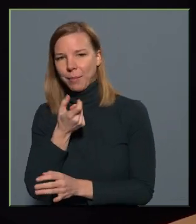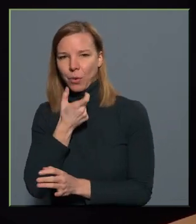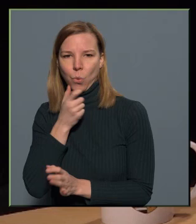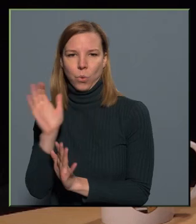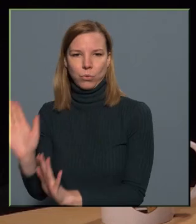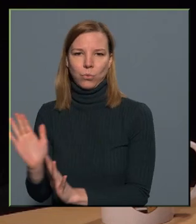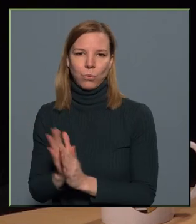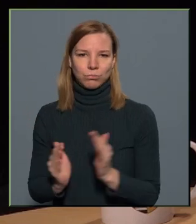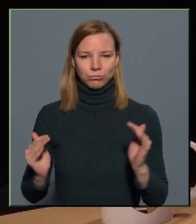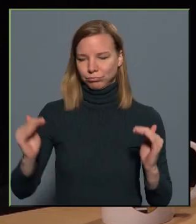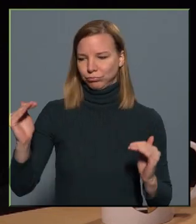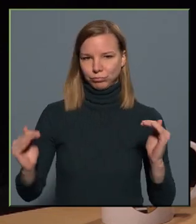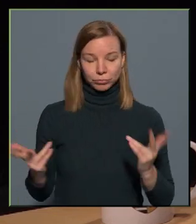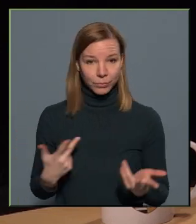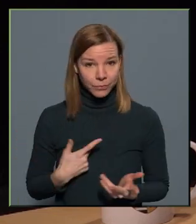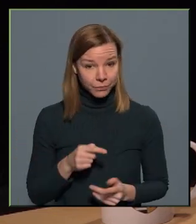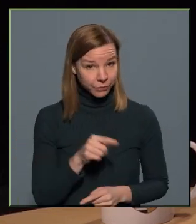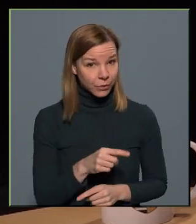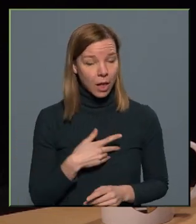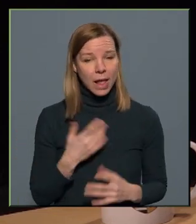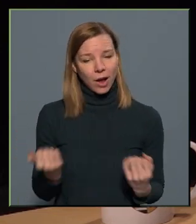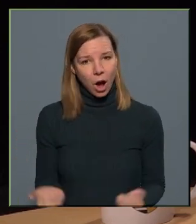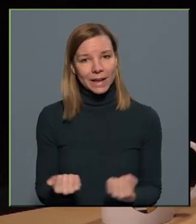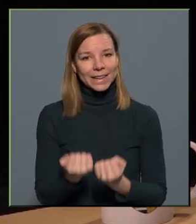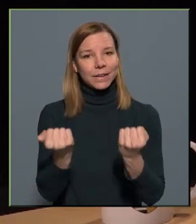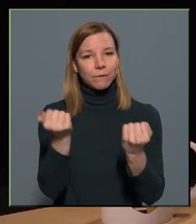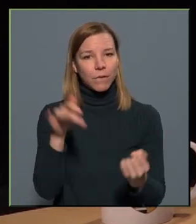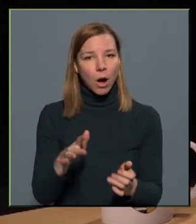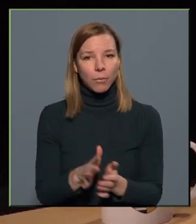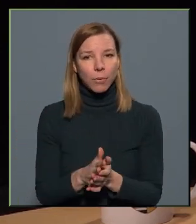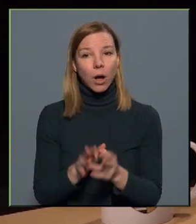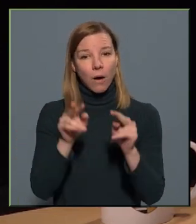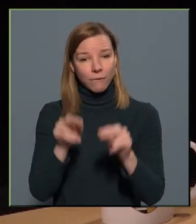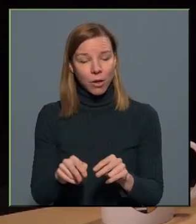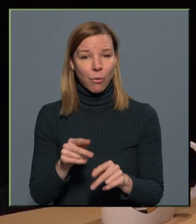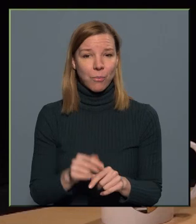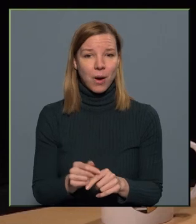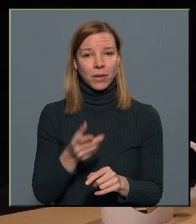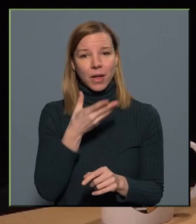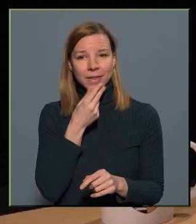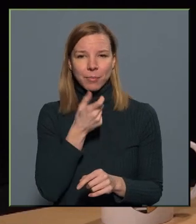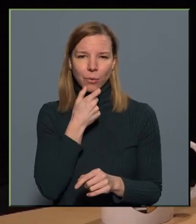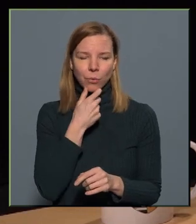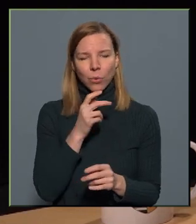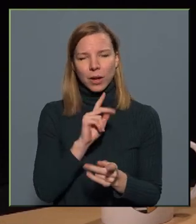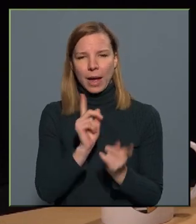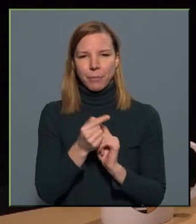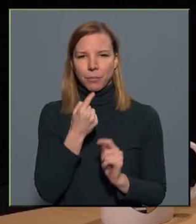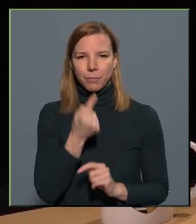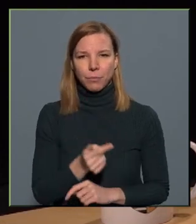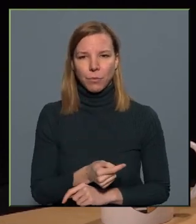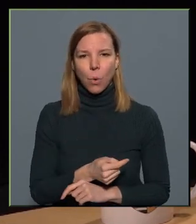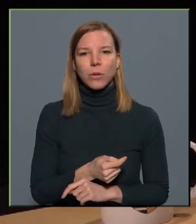dolgokat. A legaktívabbak a városban egyébként a szépkorok, vagy idősebbek, ne nevezzük őket szépkorúnak, a